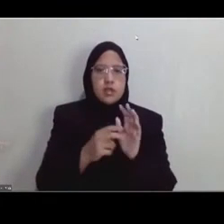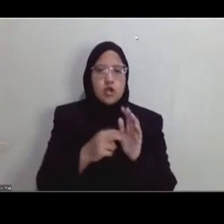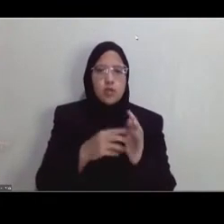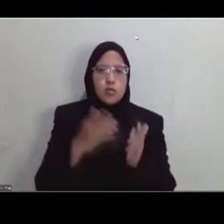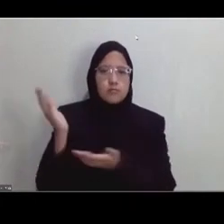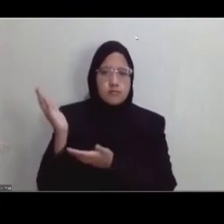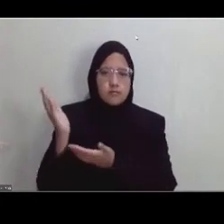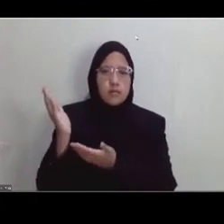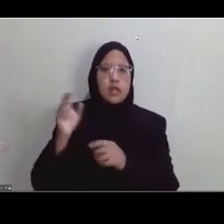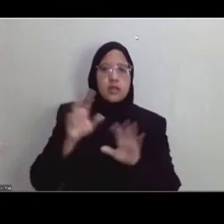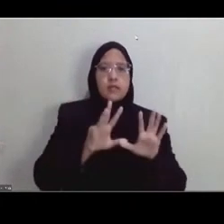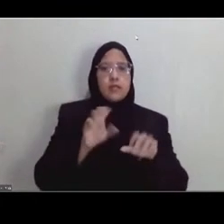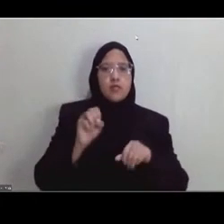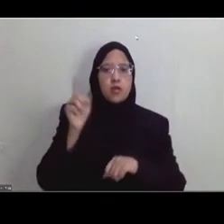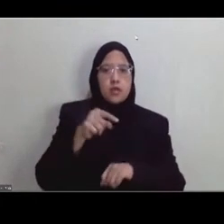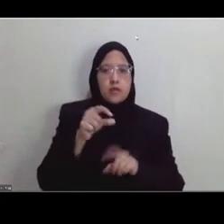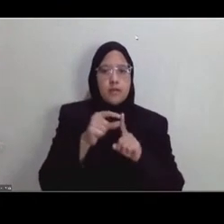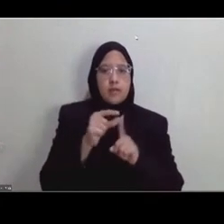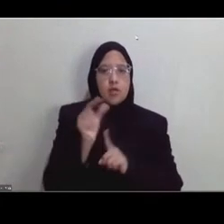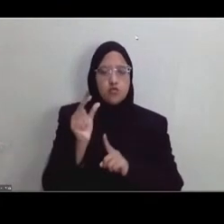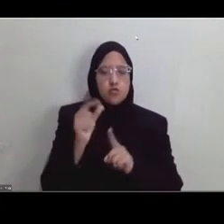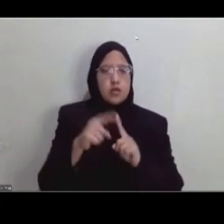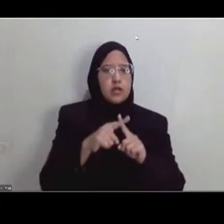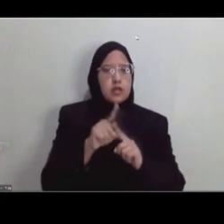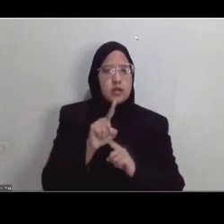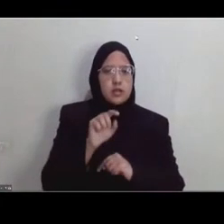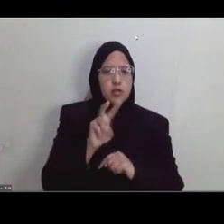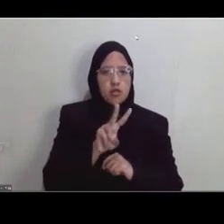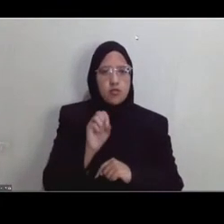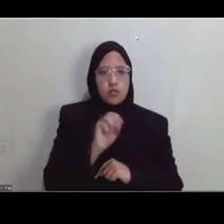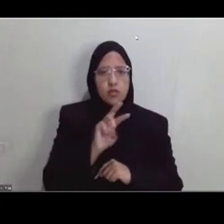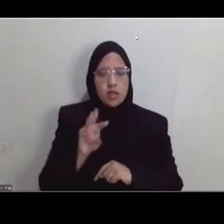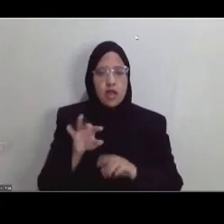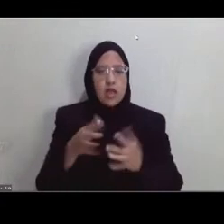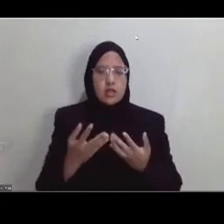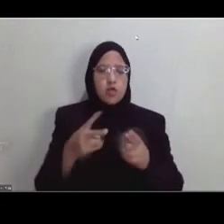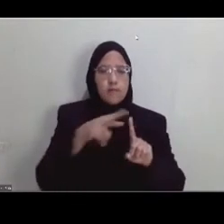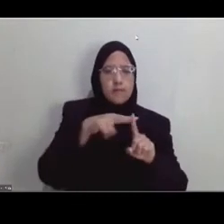karena itu terhadap pendapat berbeda atau op